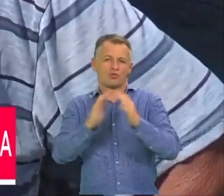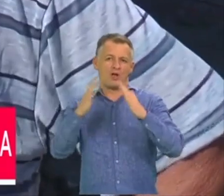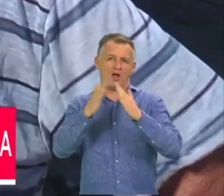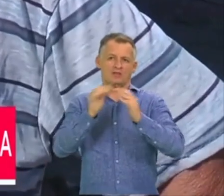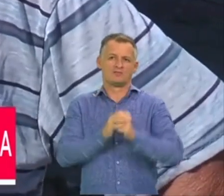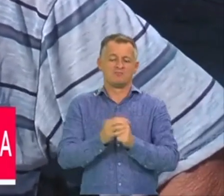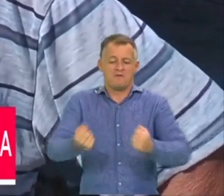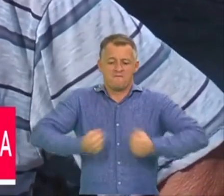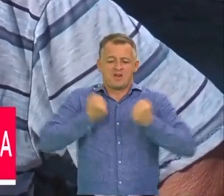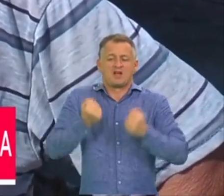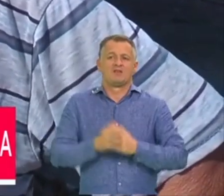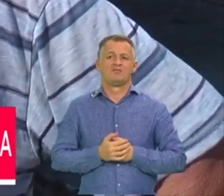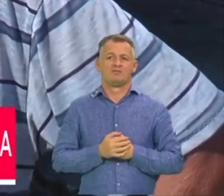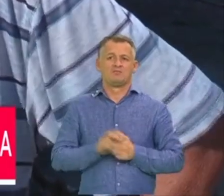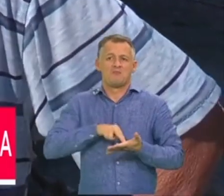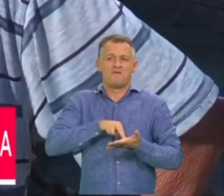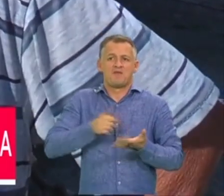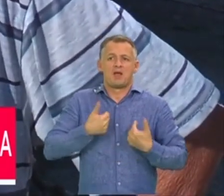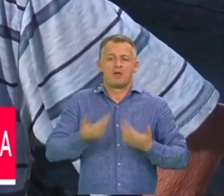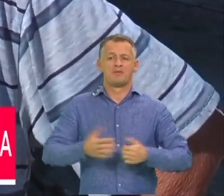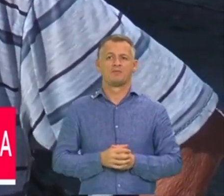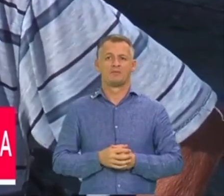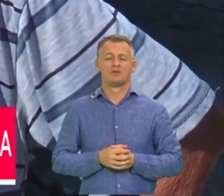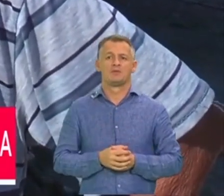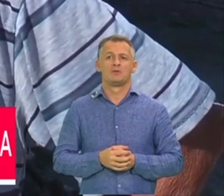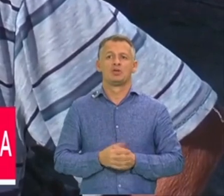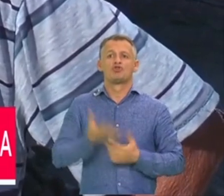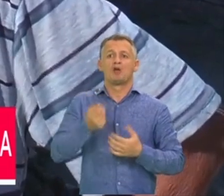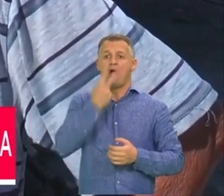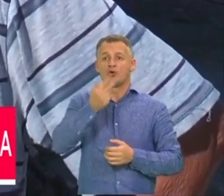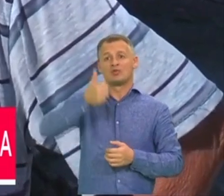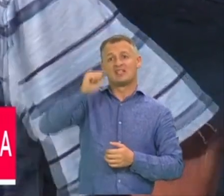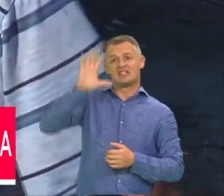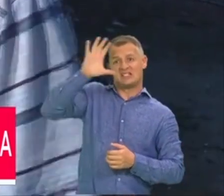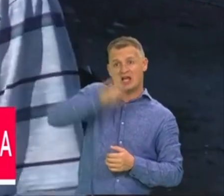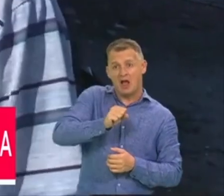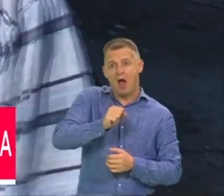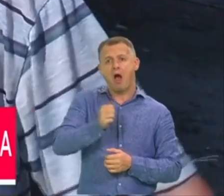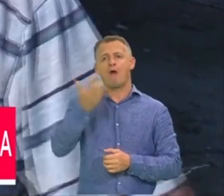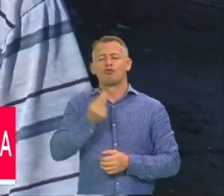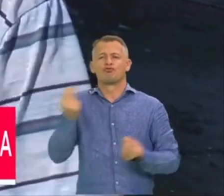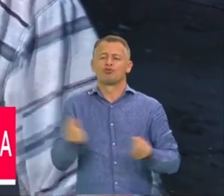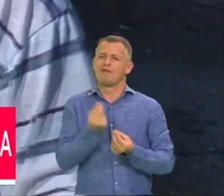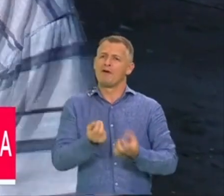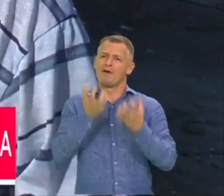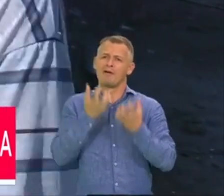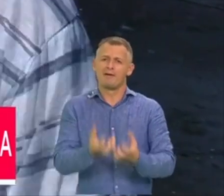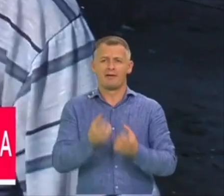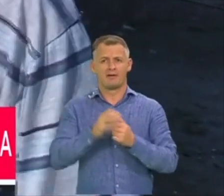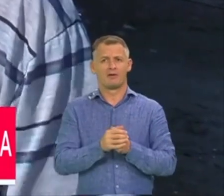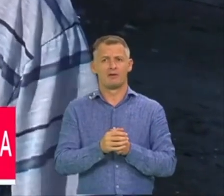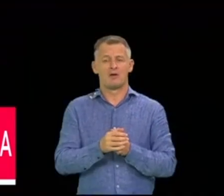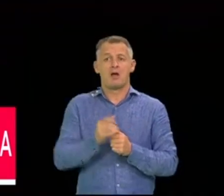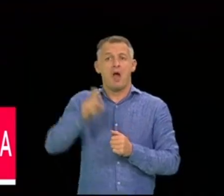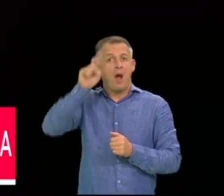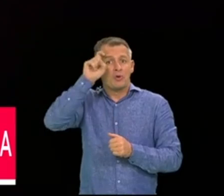și simplu ne frică. Ceea ce am văzut aseară a fost ceva de că am zis că gata, direct vine